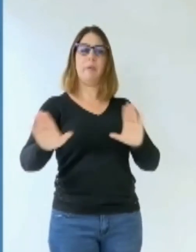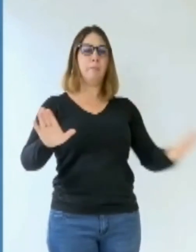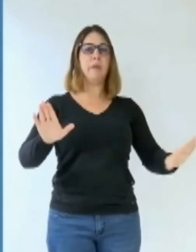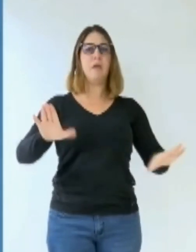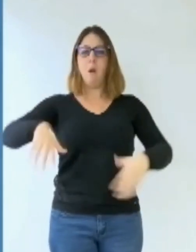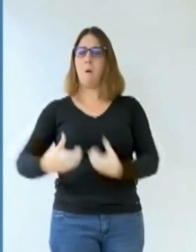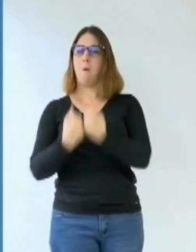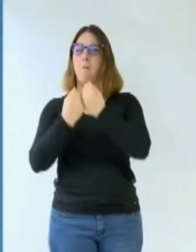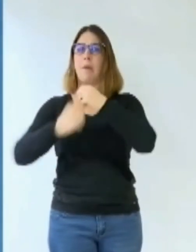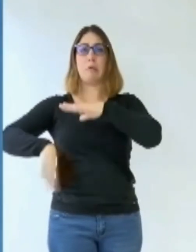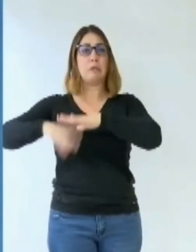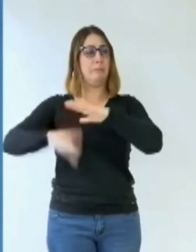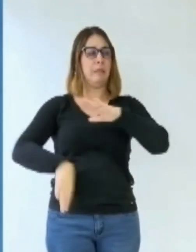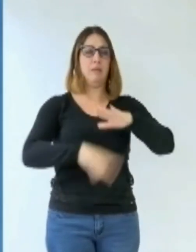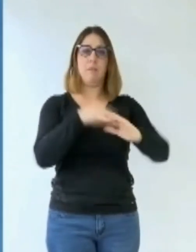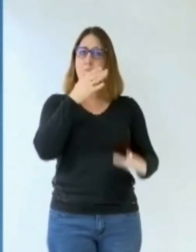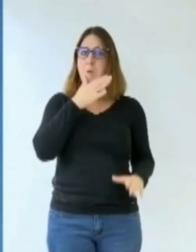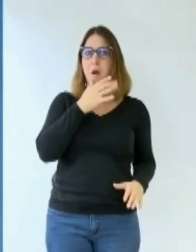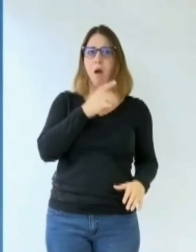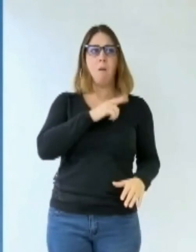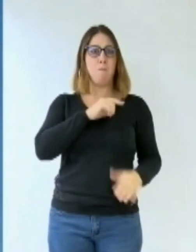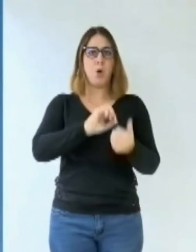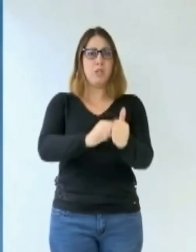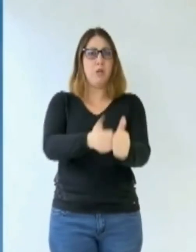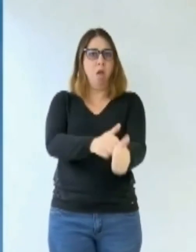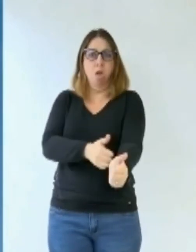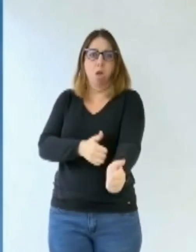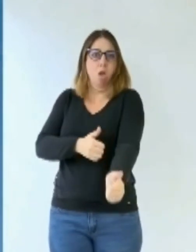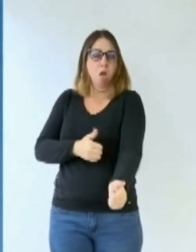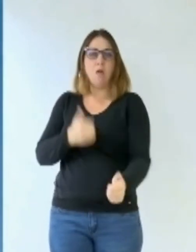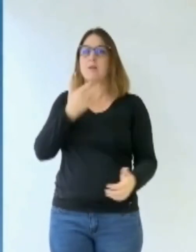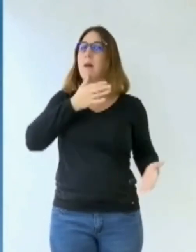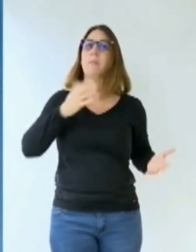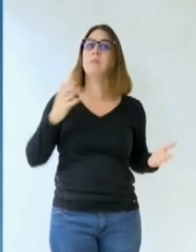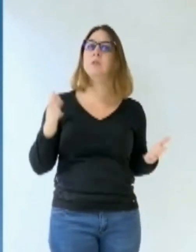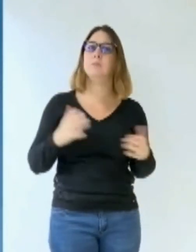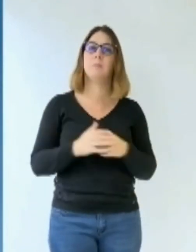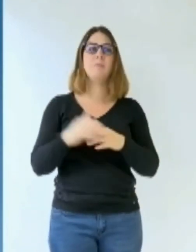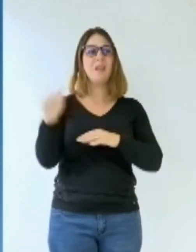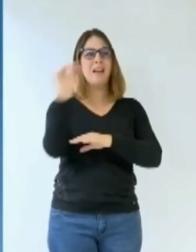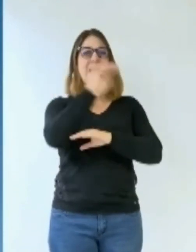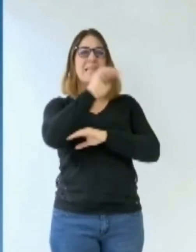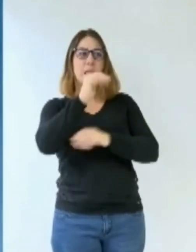compétences limitées, une police qui ne marche pas à la même vitesse. Pour lutter contre